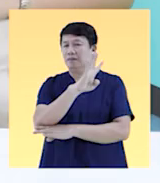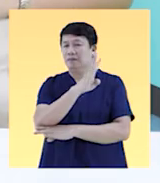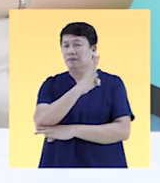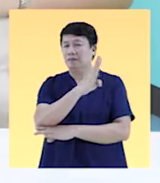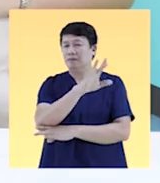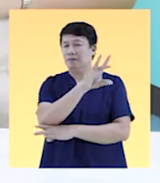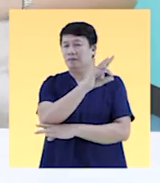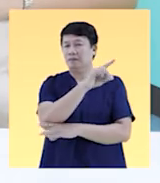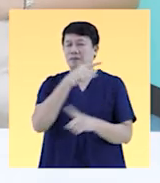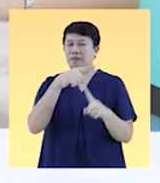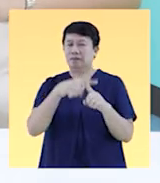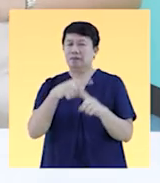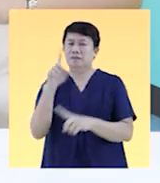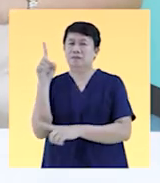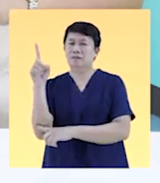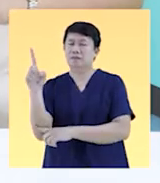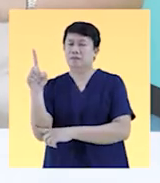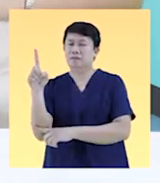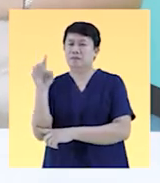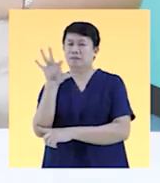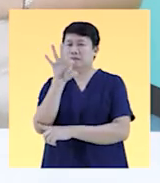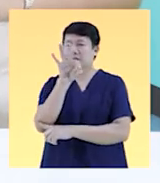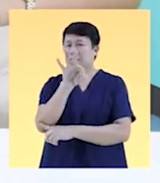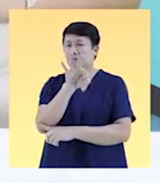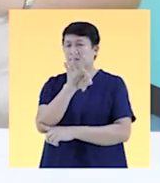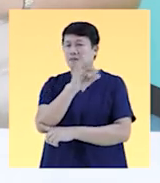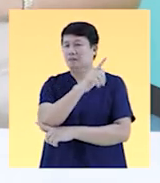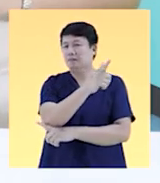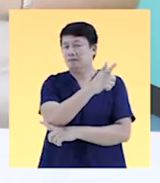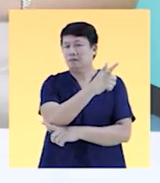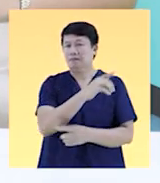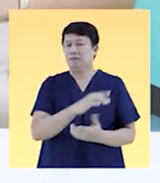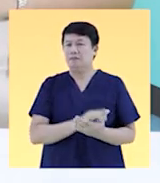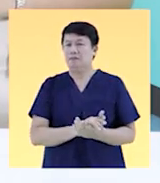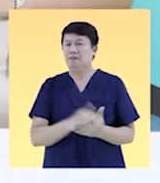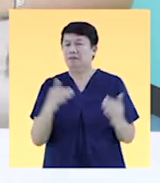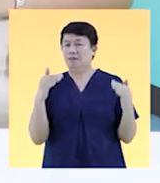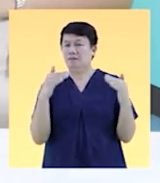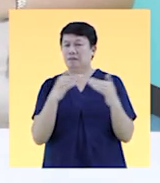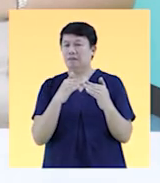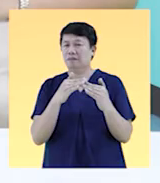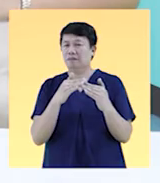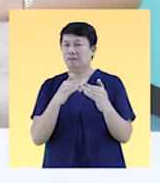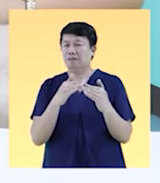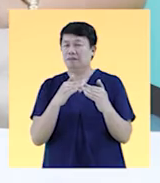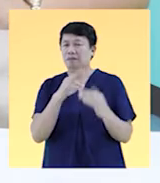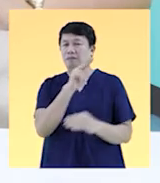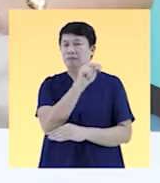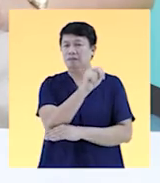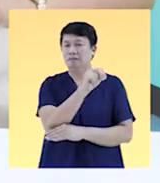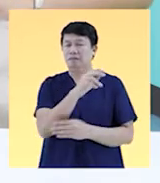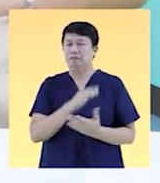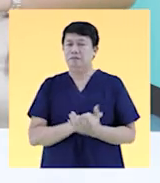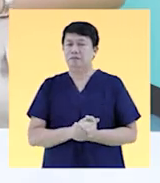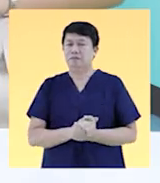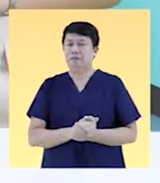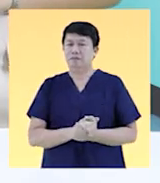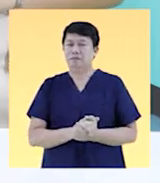5,248 plus 1,920 is equal to